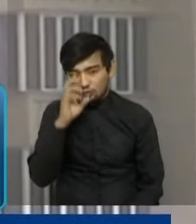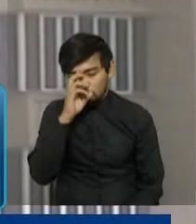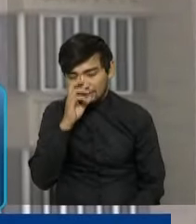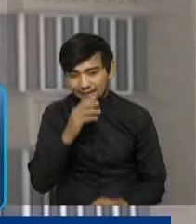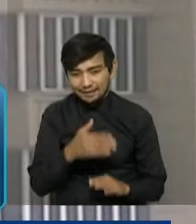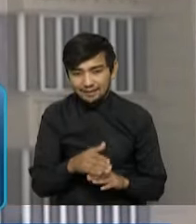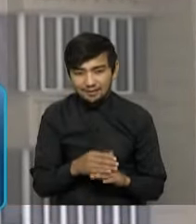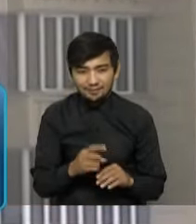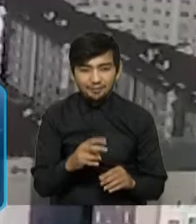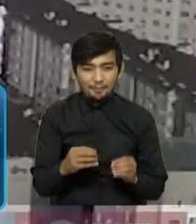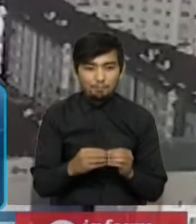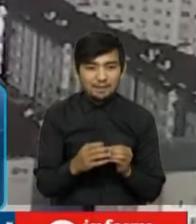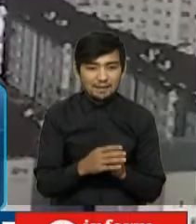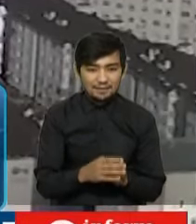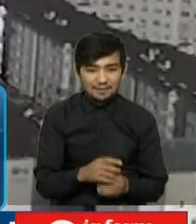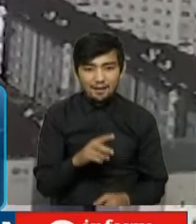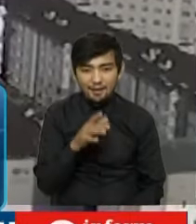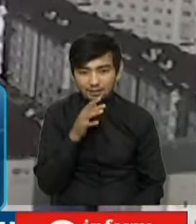15 лет под